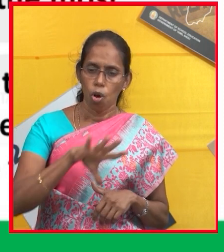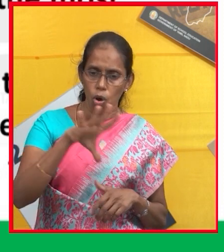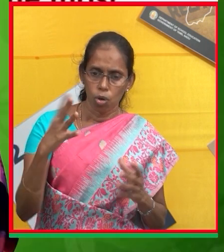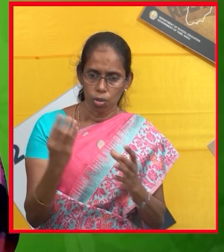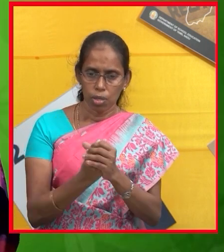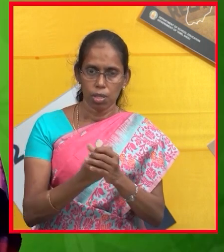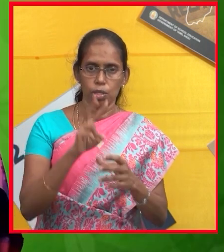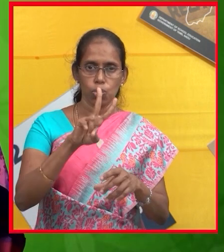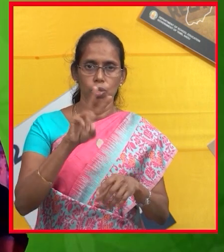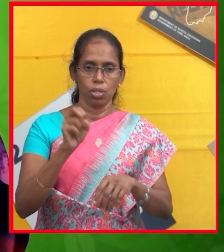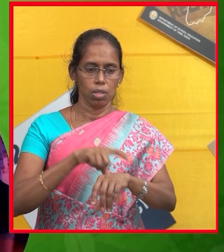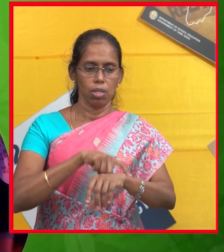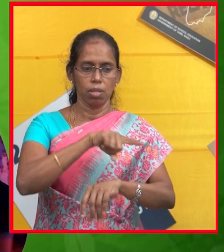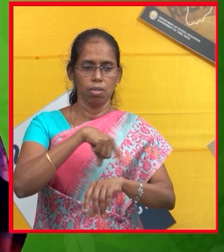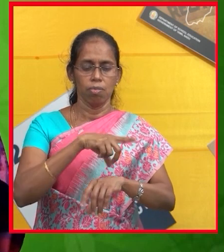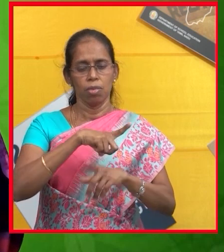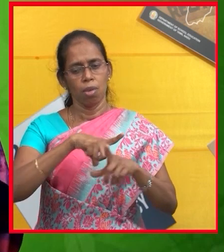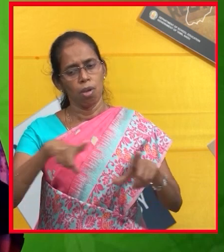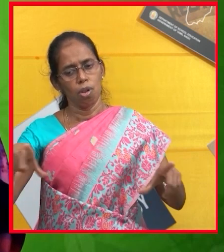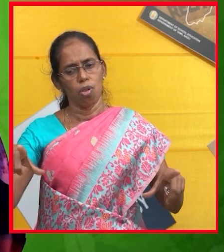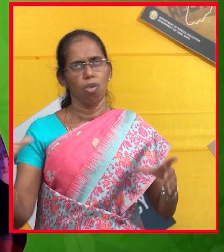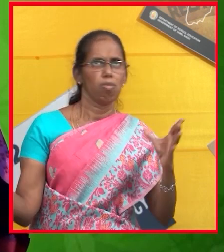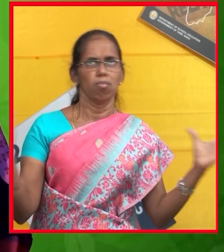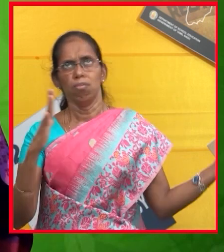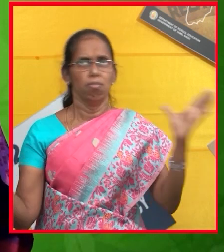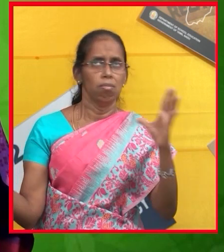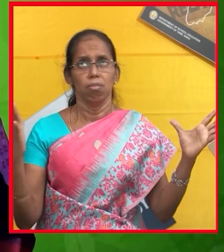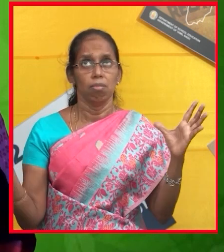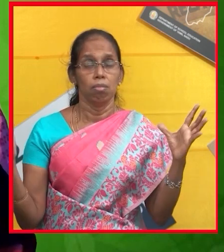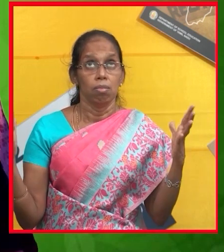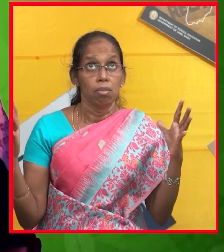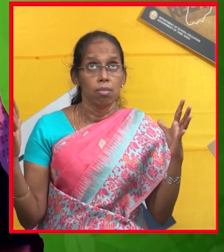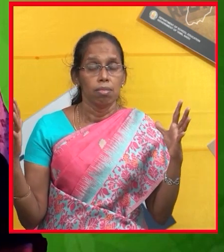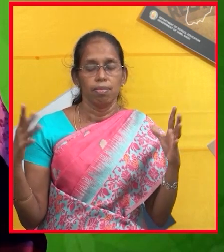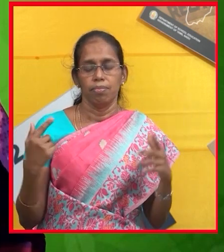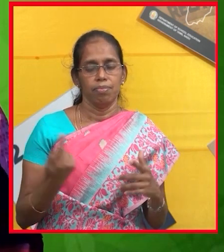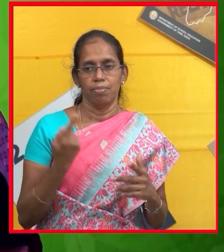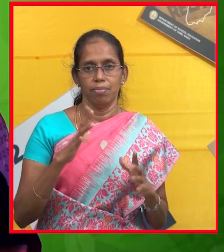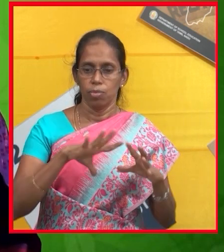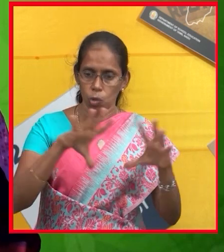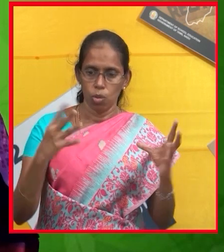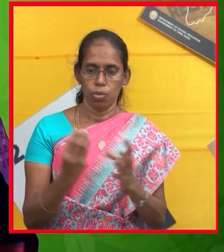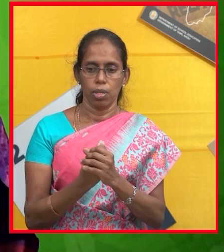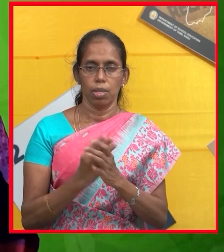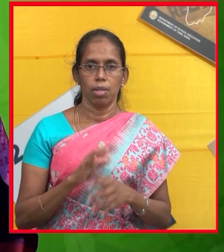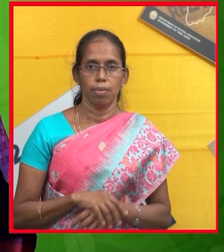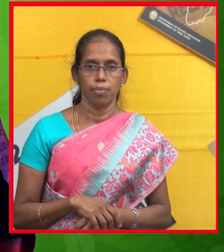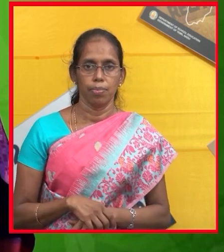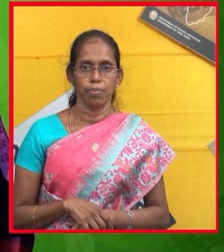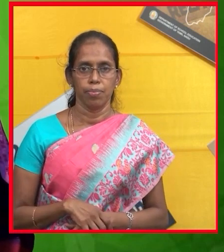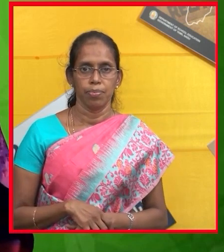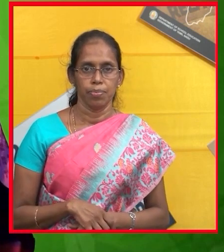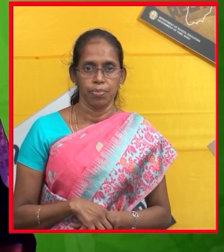you. இப்போ யோசிச்சு பாருங்கள், இப்போ தனியாக போய் பயணம் பண்ணியிருக்கோம், சாதிக்கிறேன்னு போனால் நான் என்ன ஆயிருப்பேன்னு யோசிச்சு பார்க்குறேன் அப்படின்னு